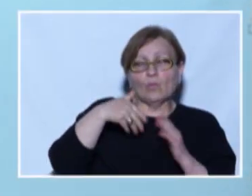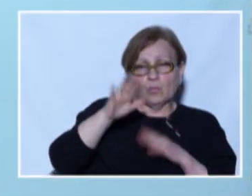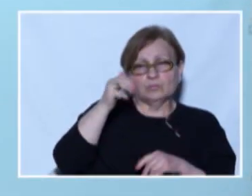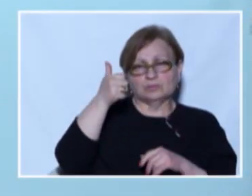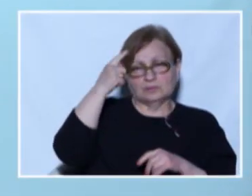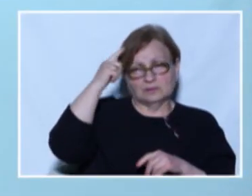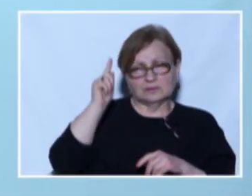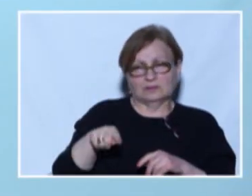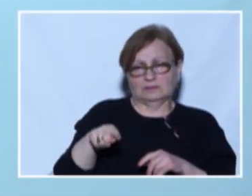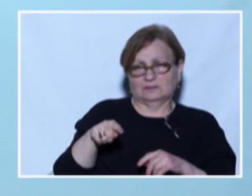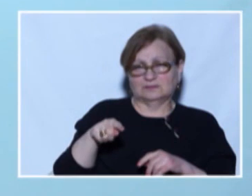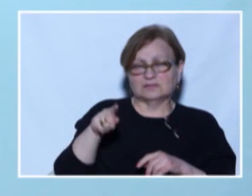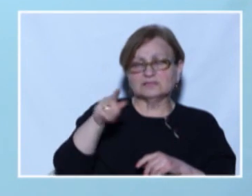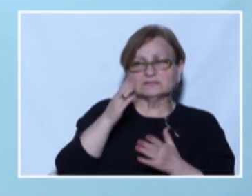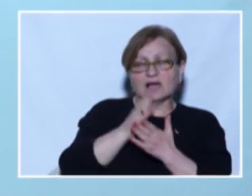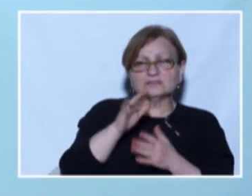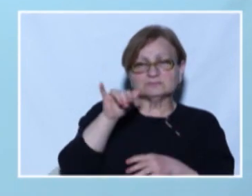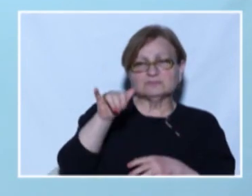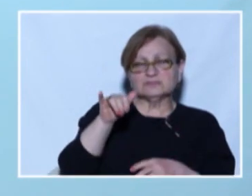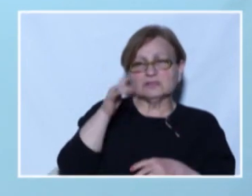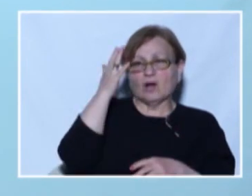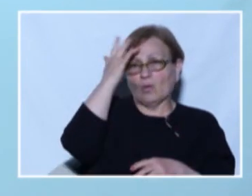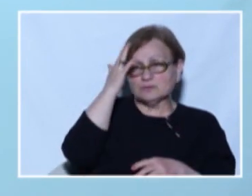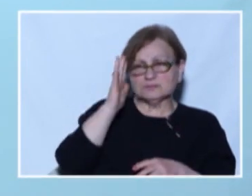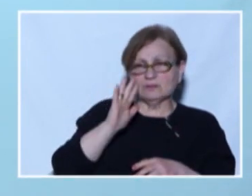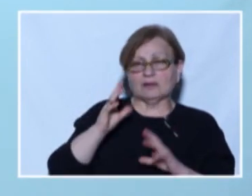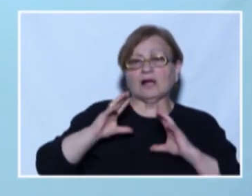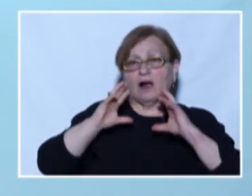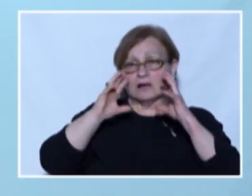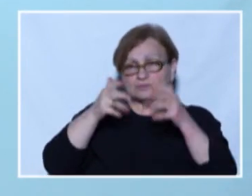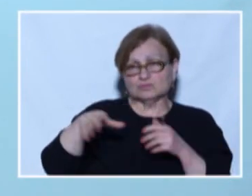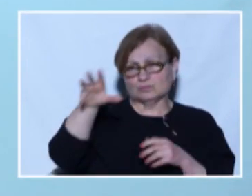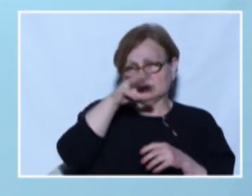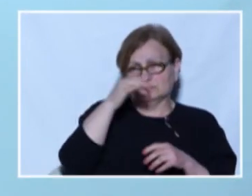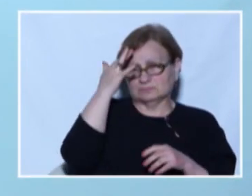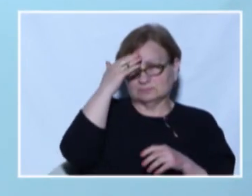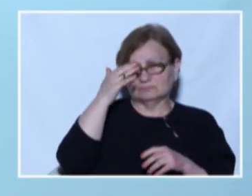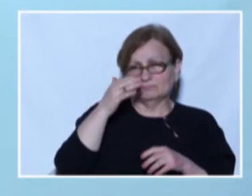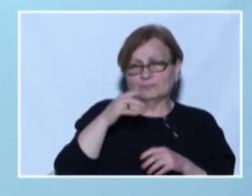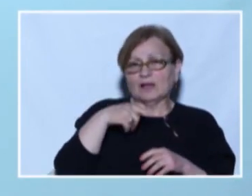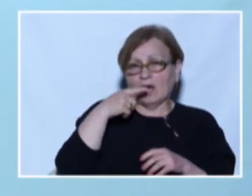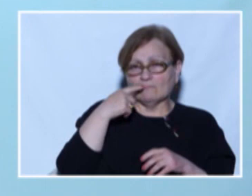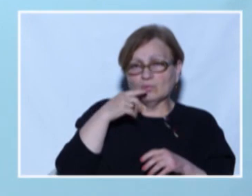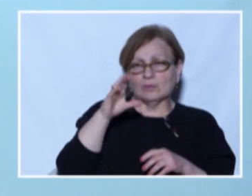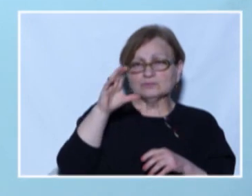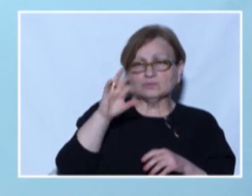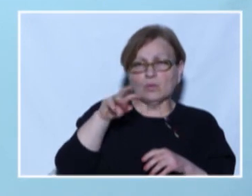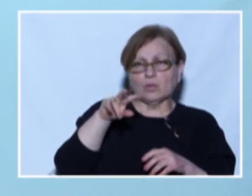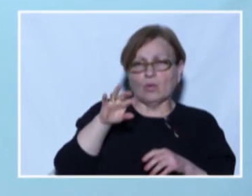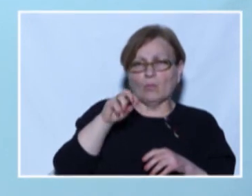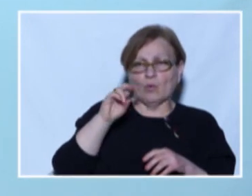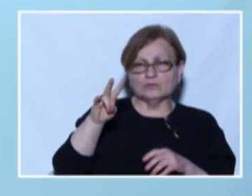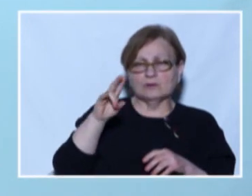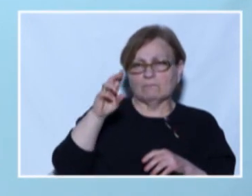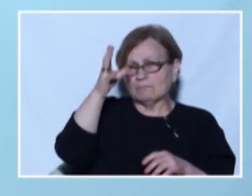ეს ოდინდელი ოცნება არის კაცობრიობისა. როგორ თქვა, გახსოვთ, სოლომონ ბრძენმა